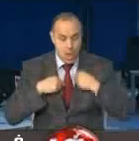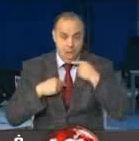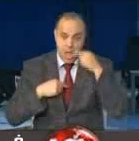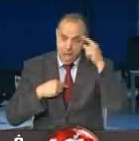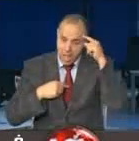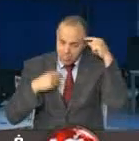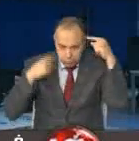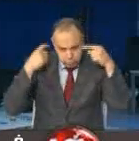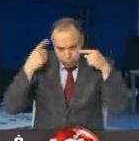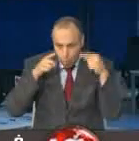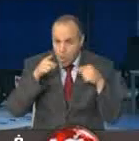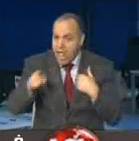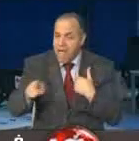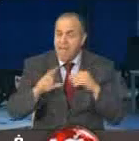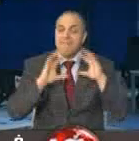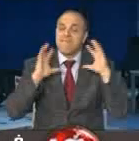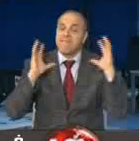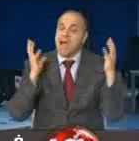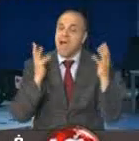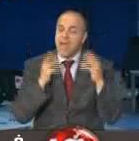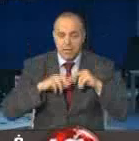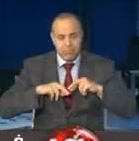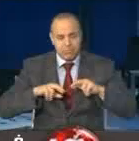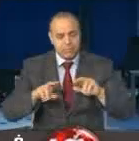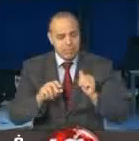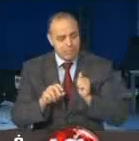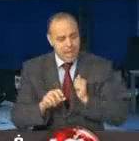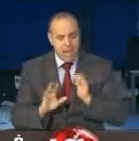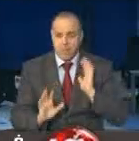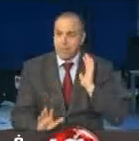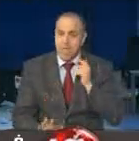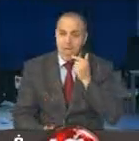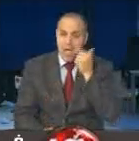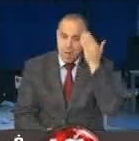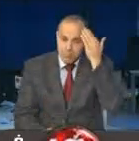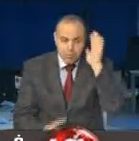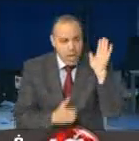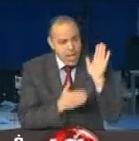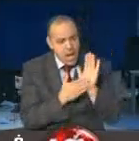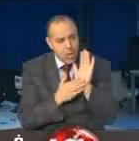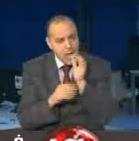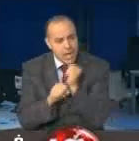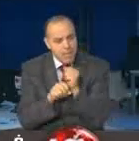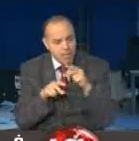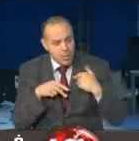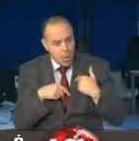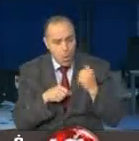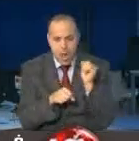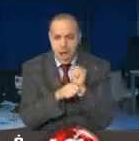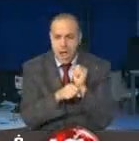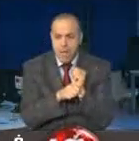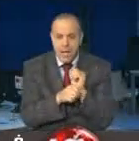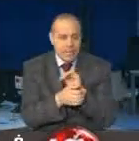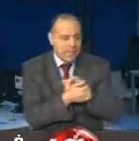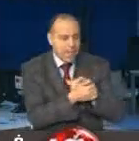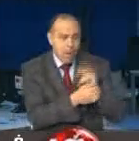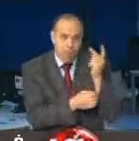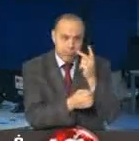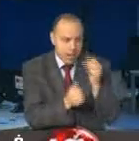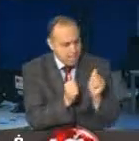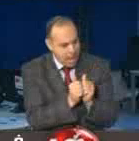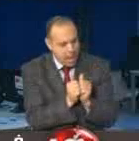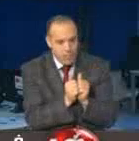فكان حلمه بإنشاء فضاء ورواق خاص به يعرض فيه أعماله وأعمال زملائه